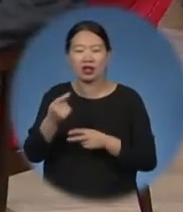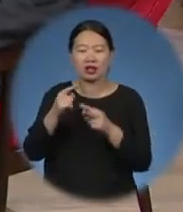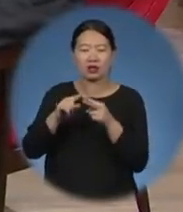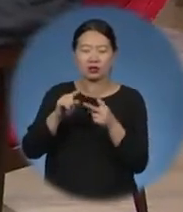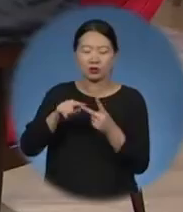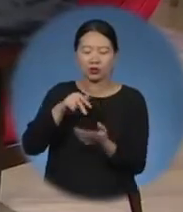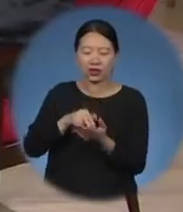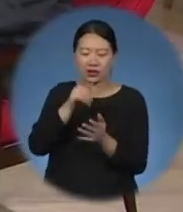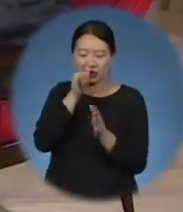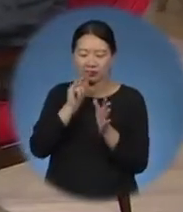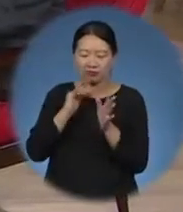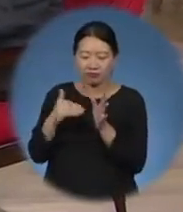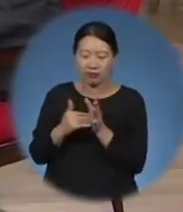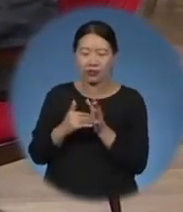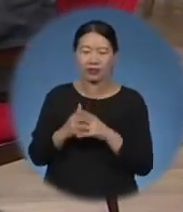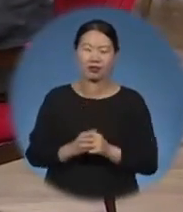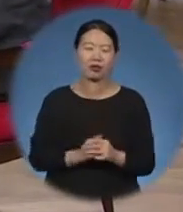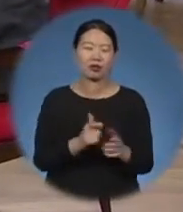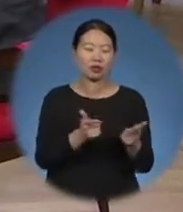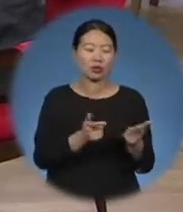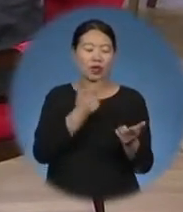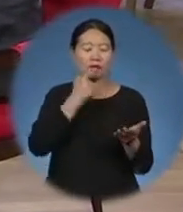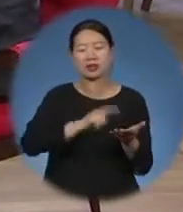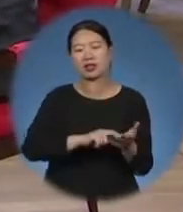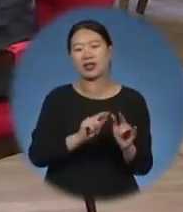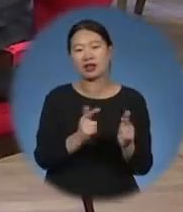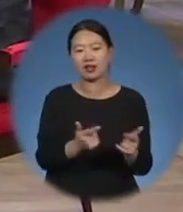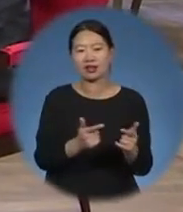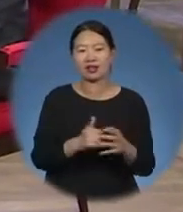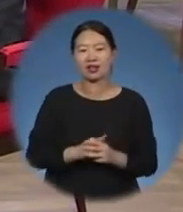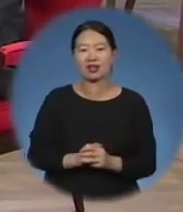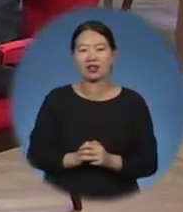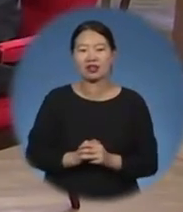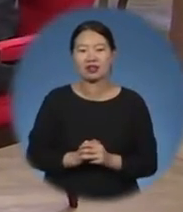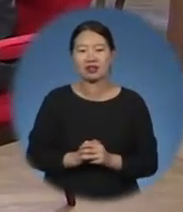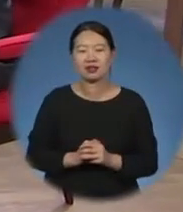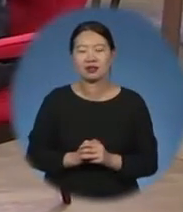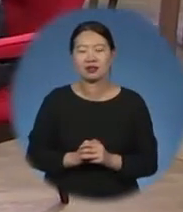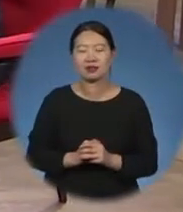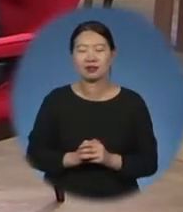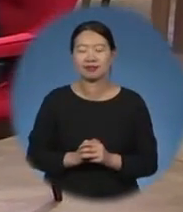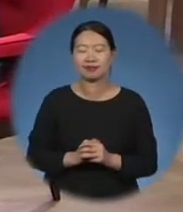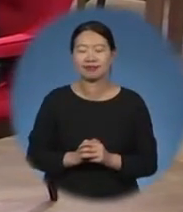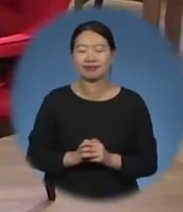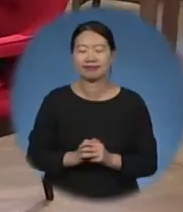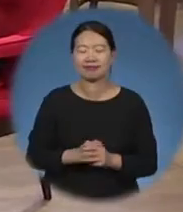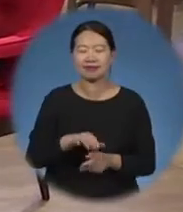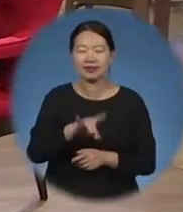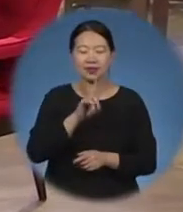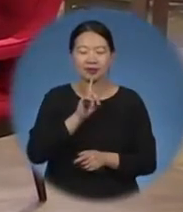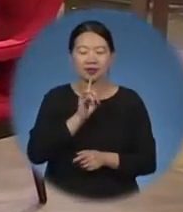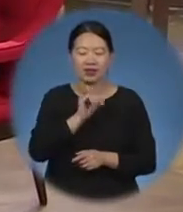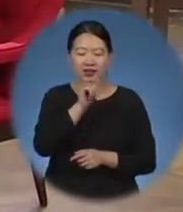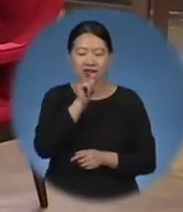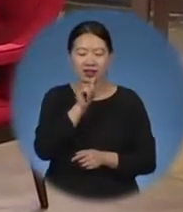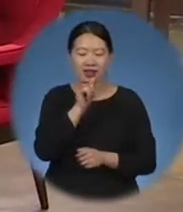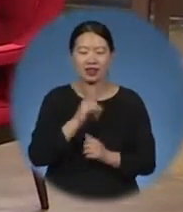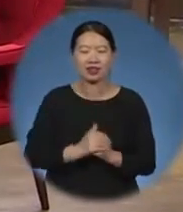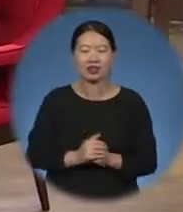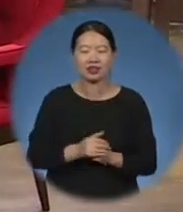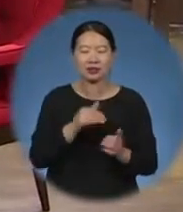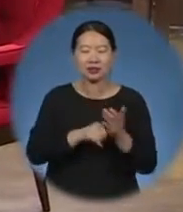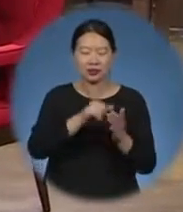있거든요. 조절하기 쉽지 않겠는데요. 저는 처음 말씀드렸던 그 부분들 품질